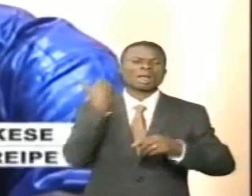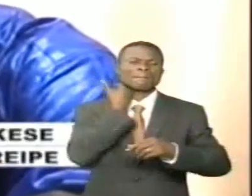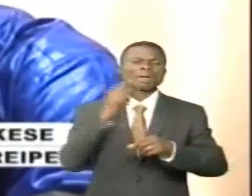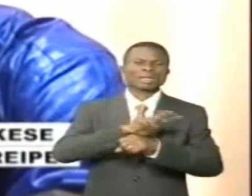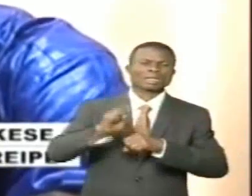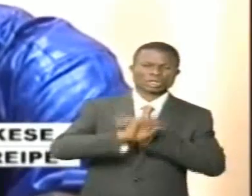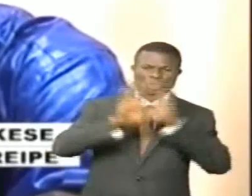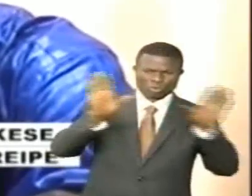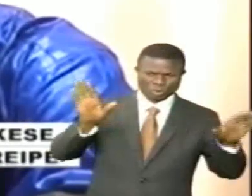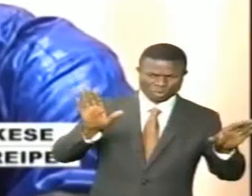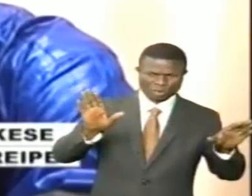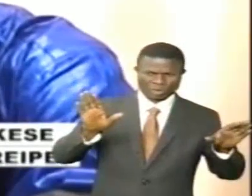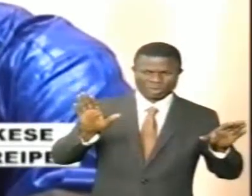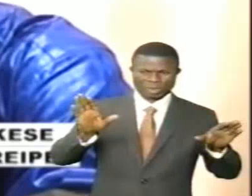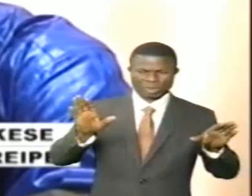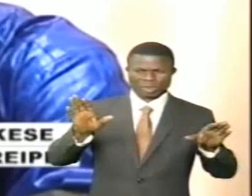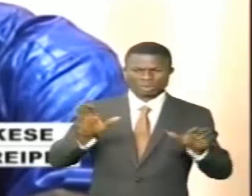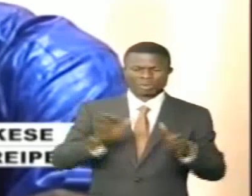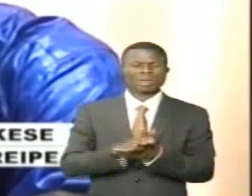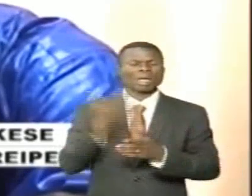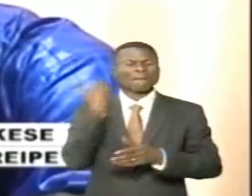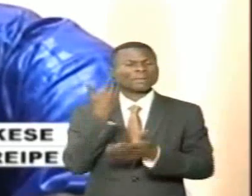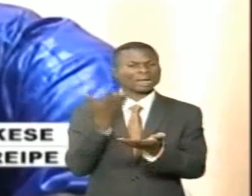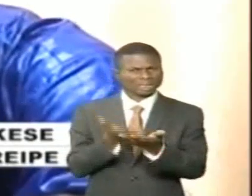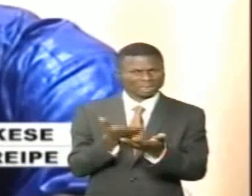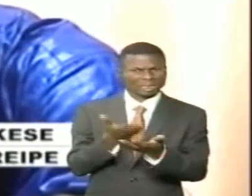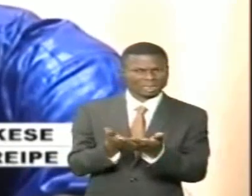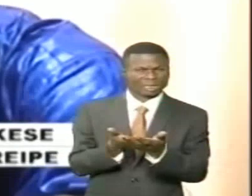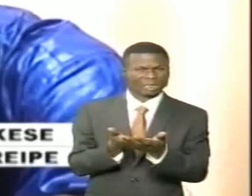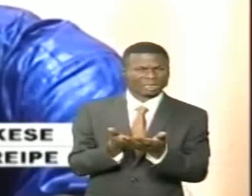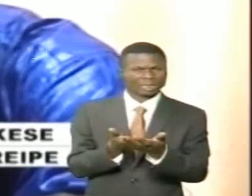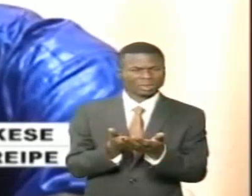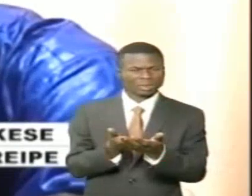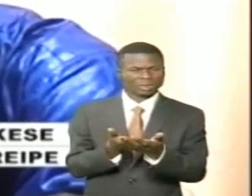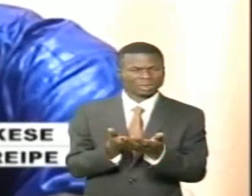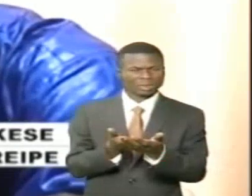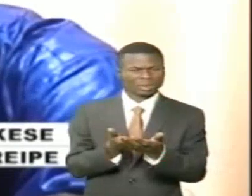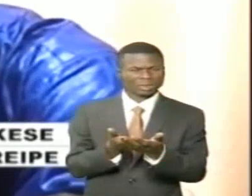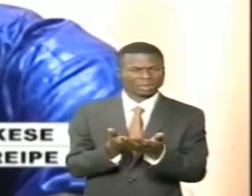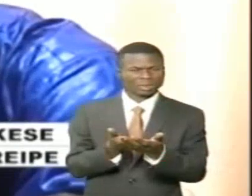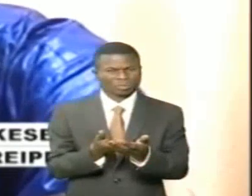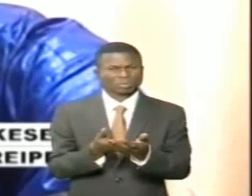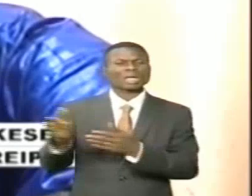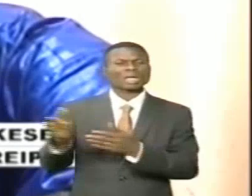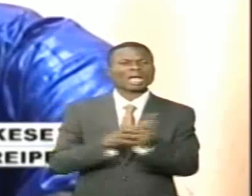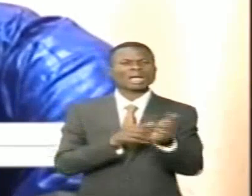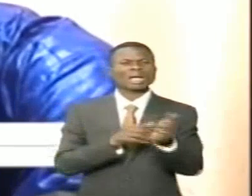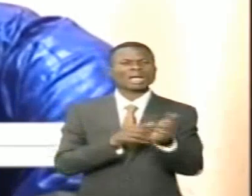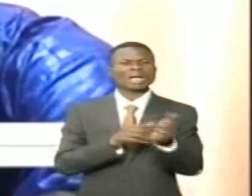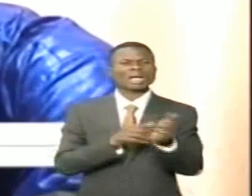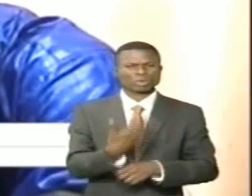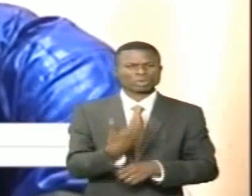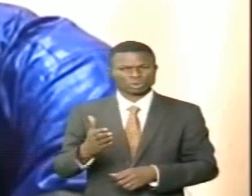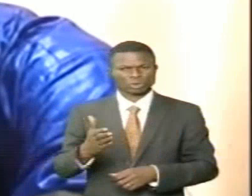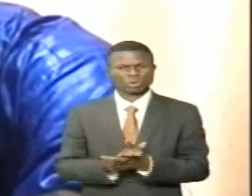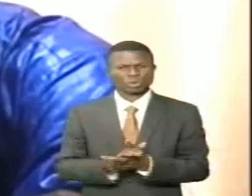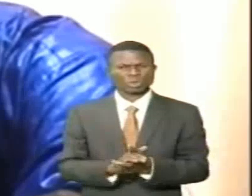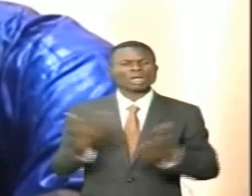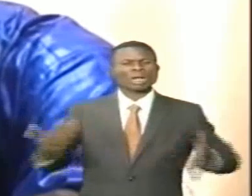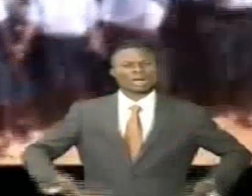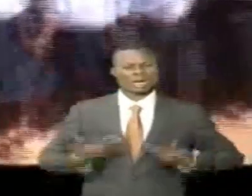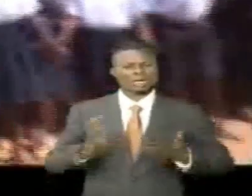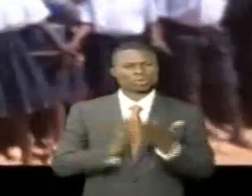coronavirus, laquelle maladie a eu certains impacts négatifs sur la jouissance des droits de